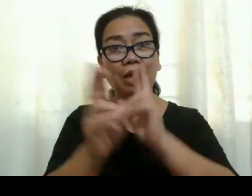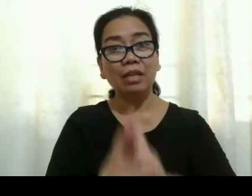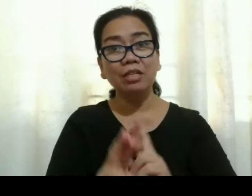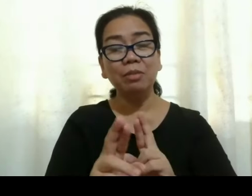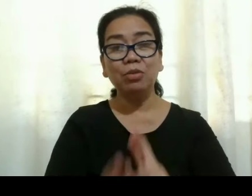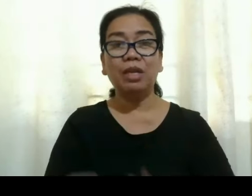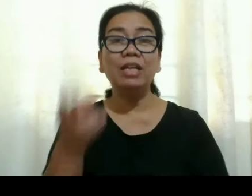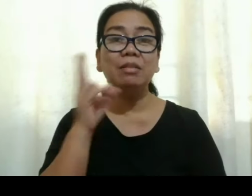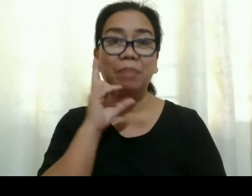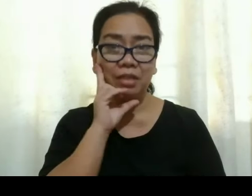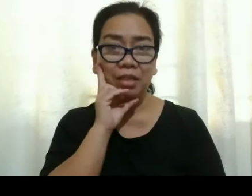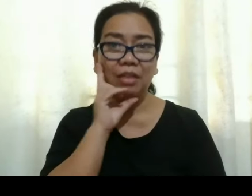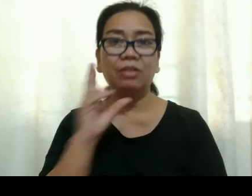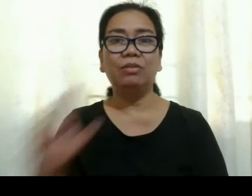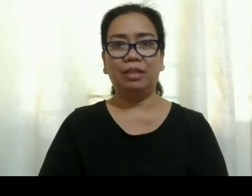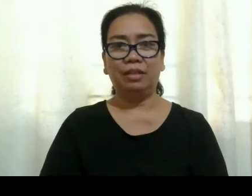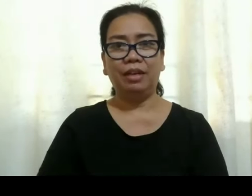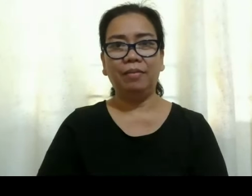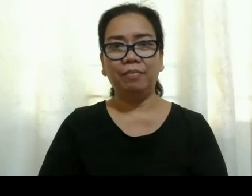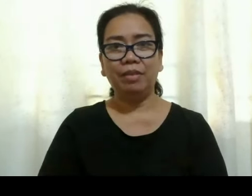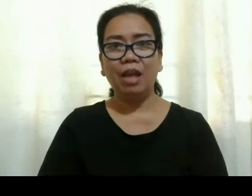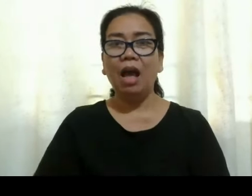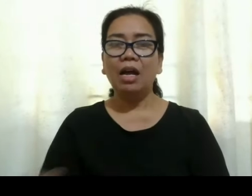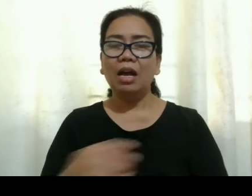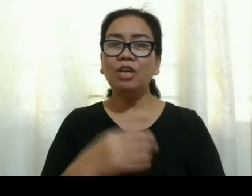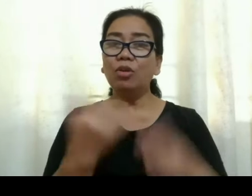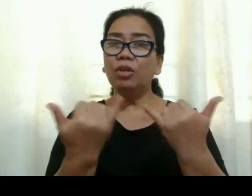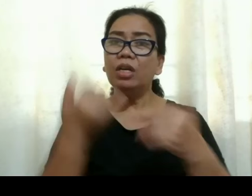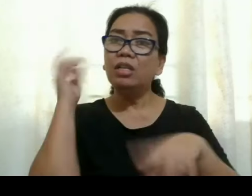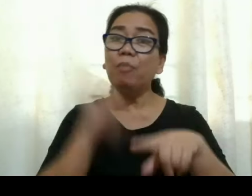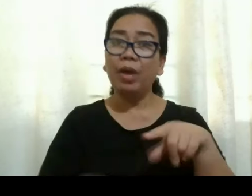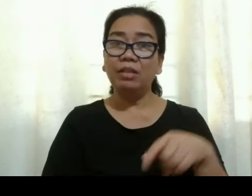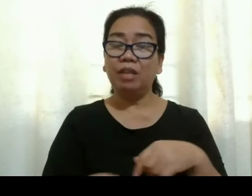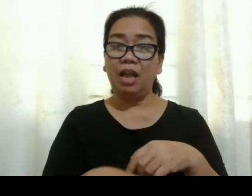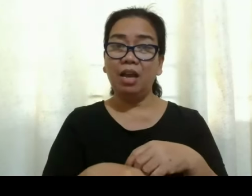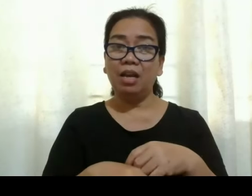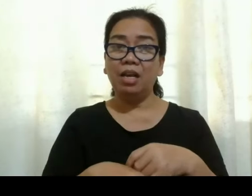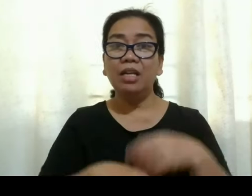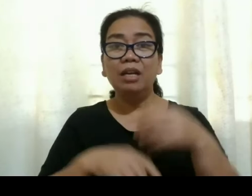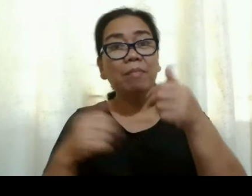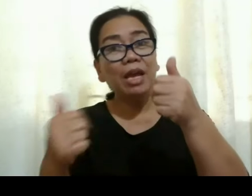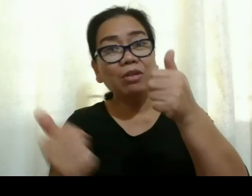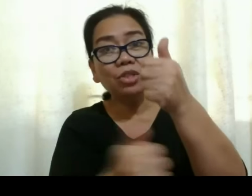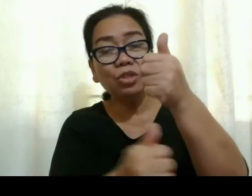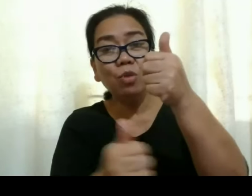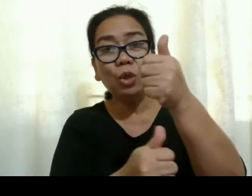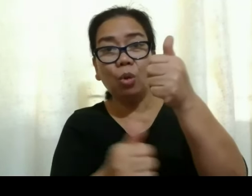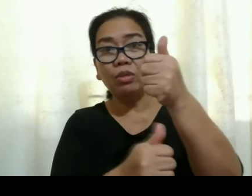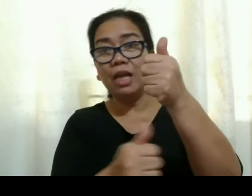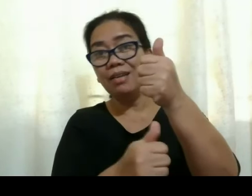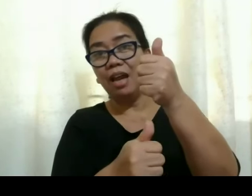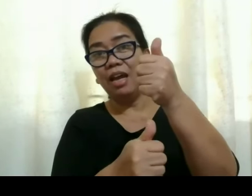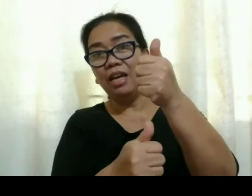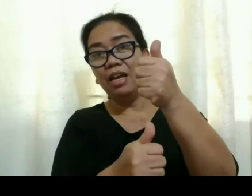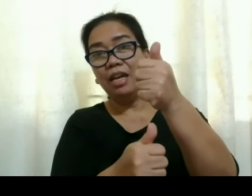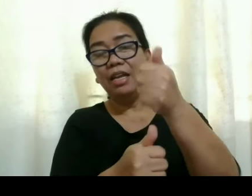dapat natin respetuhin ay si President Duterte. Ngayon, hindi pwedeng siya lang. Meron tumutulong